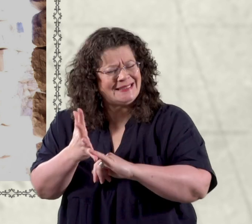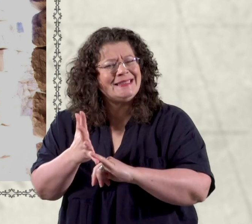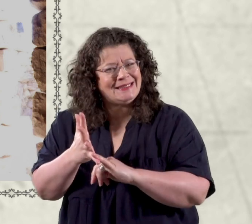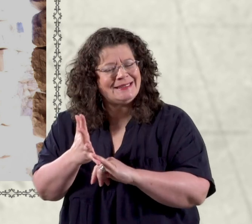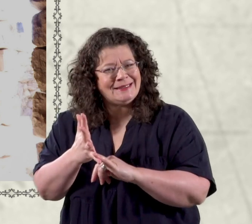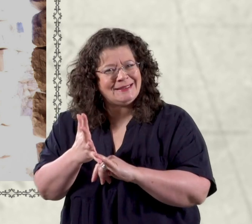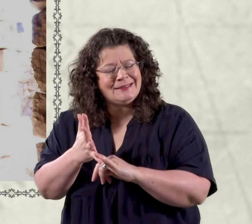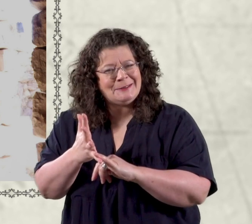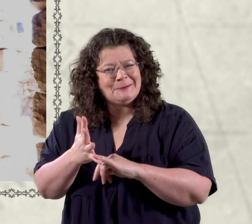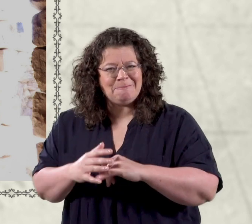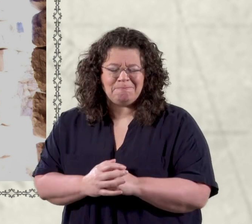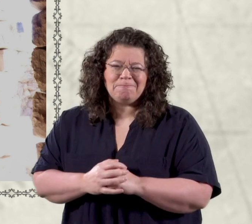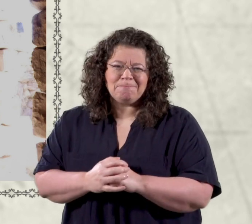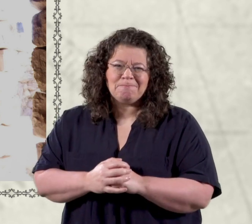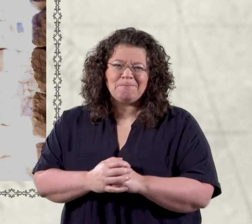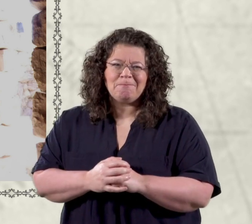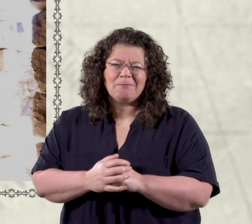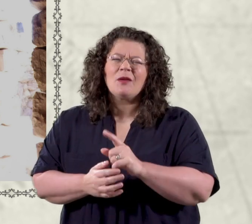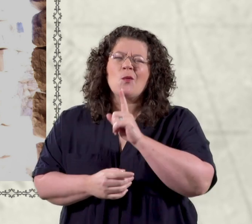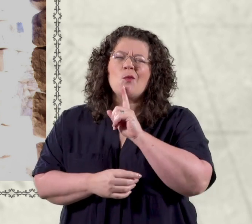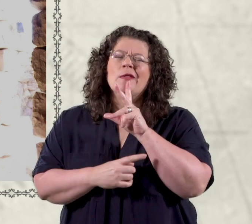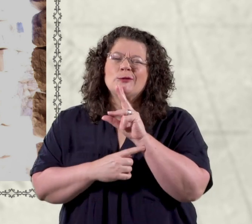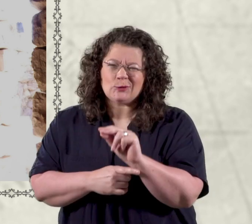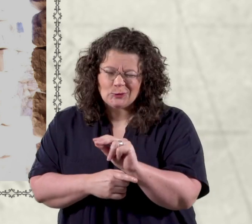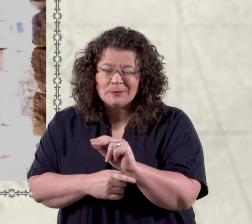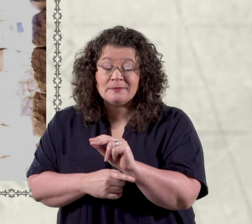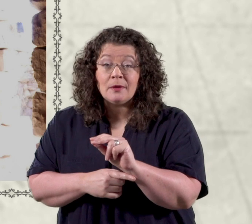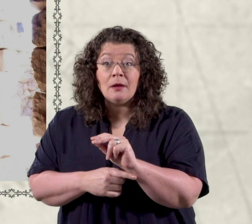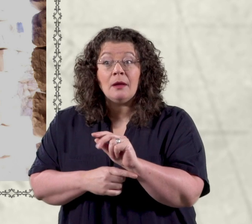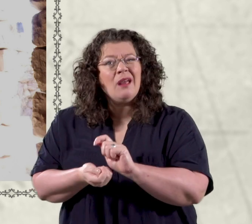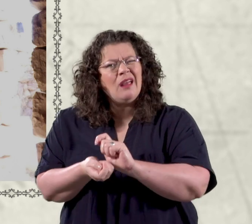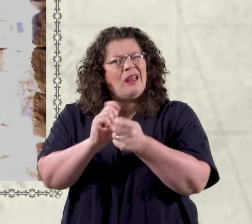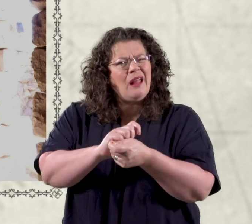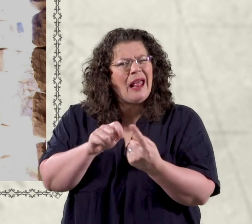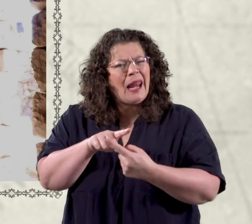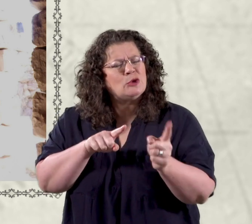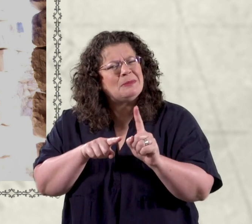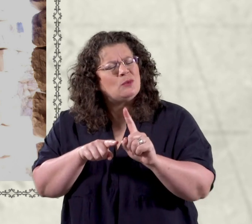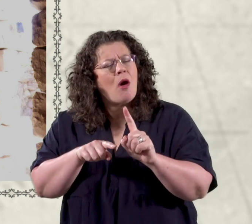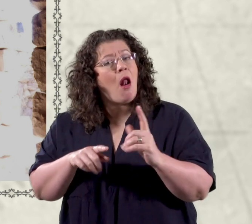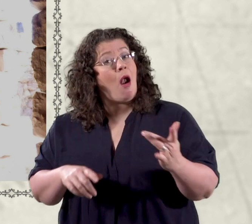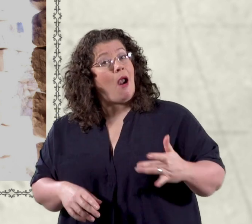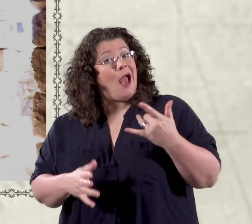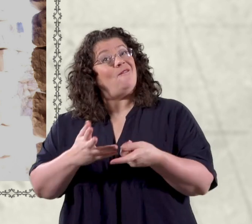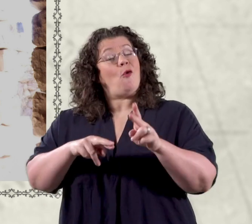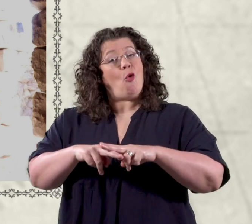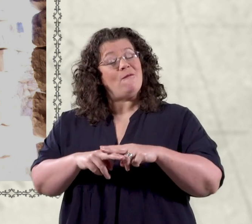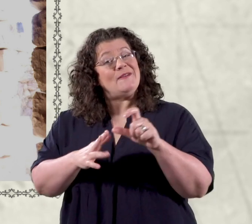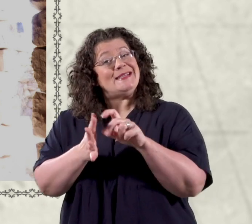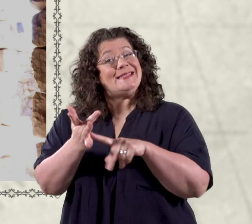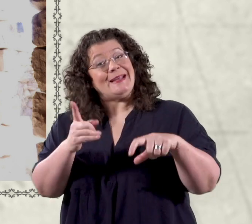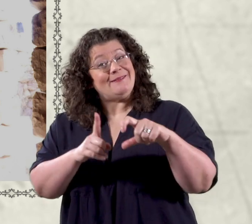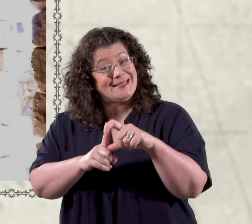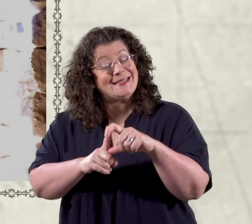Dyma ni. Y Vita Davidis, neu buchedd Dewi yn y Gymraeg. Gair arall am